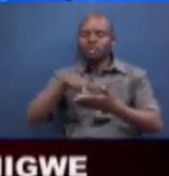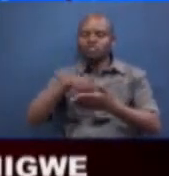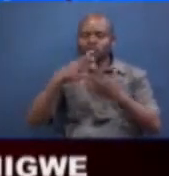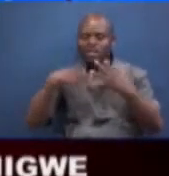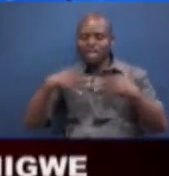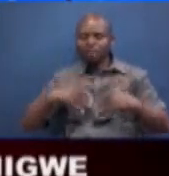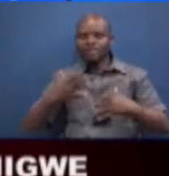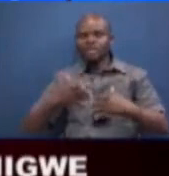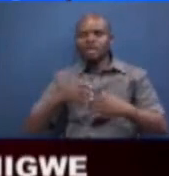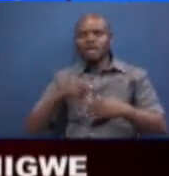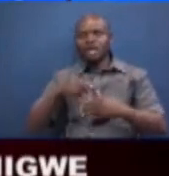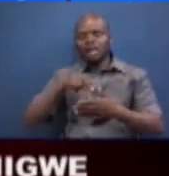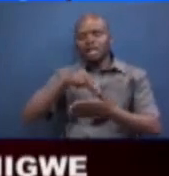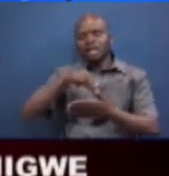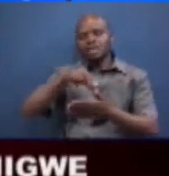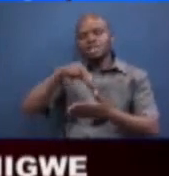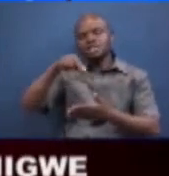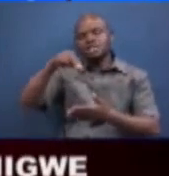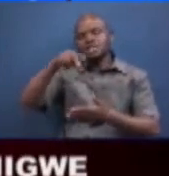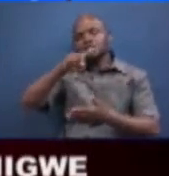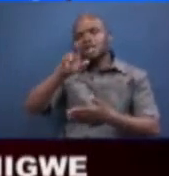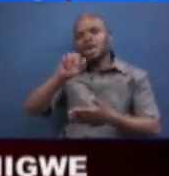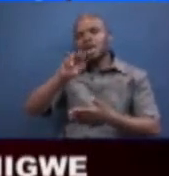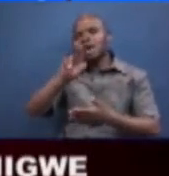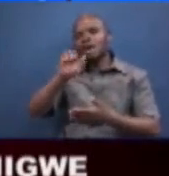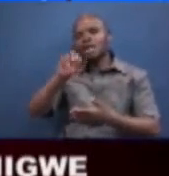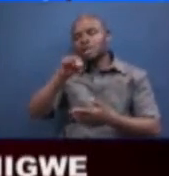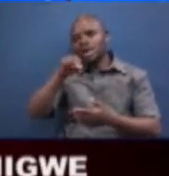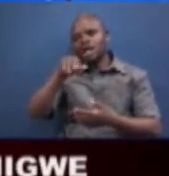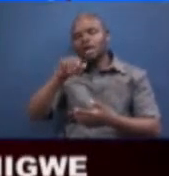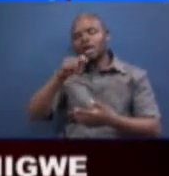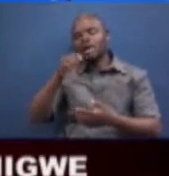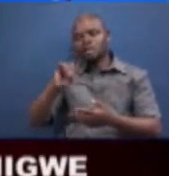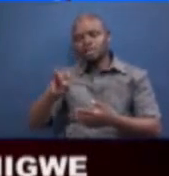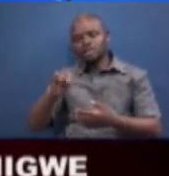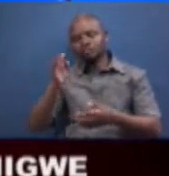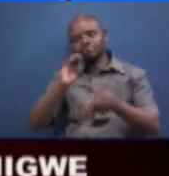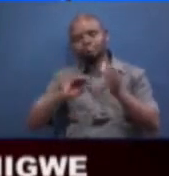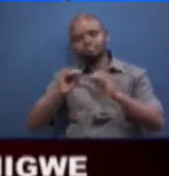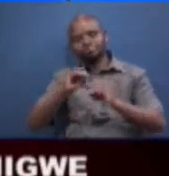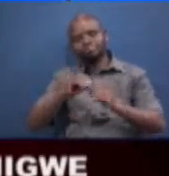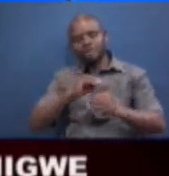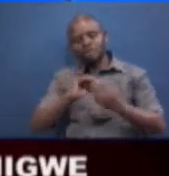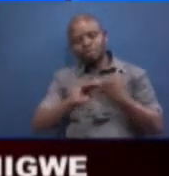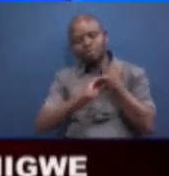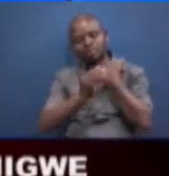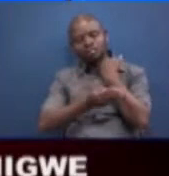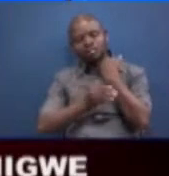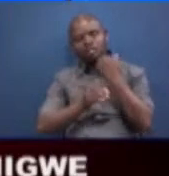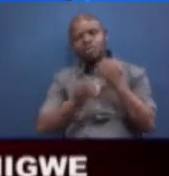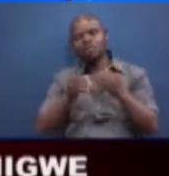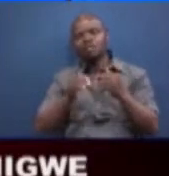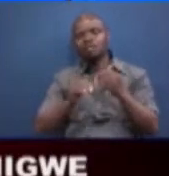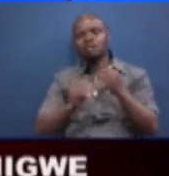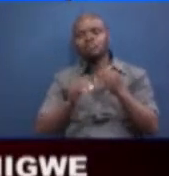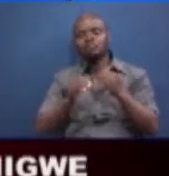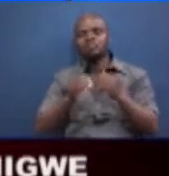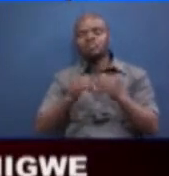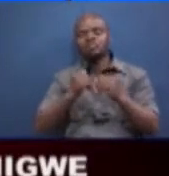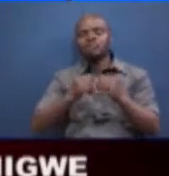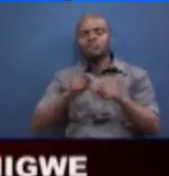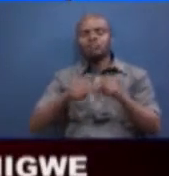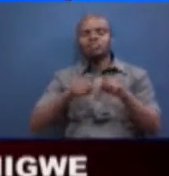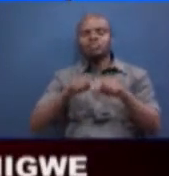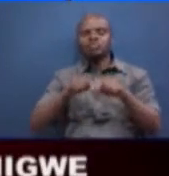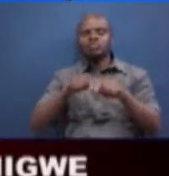cha afya na zahanati katika kata yao imekuwa ikichangia wajawazito na watoto chini ya umri wa miaka 5 kulazimika kutembea